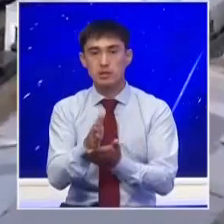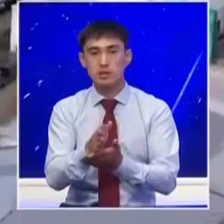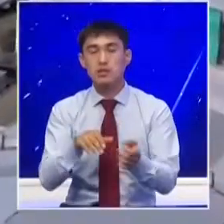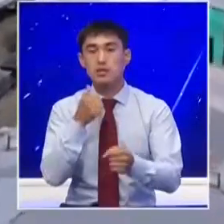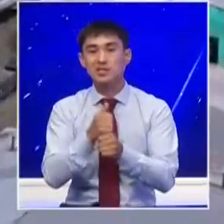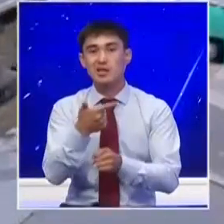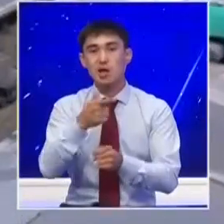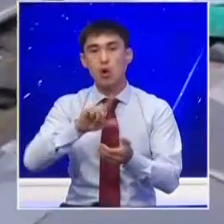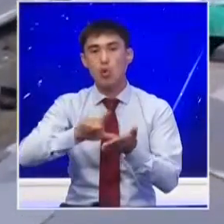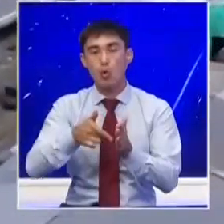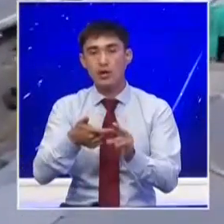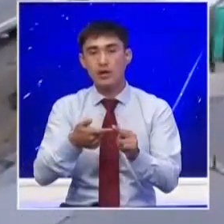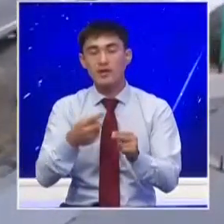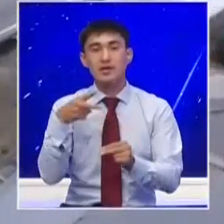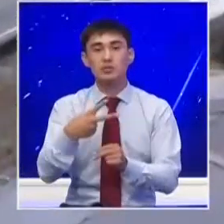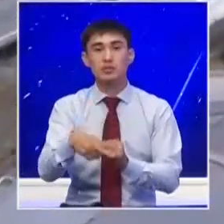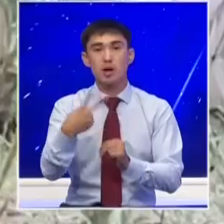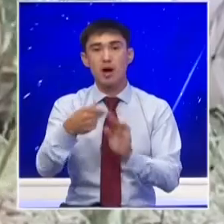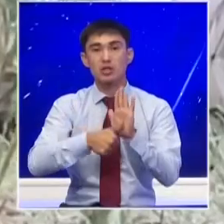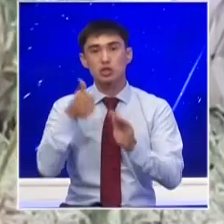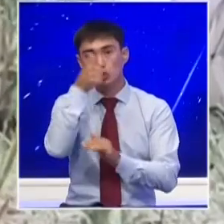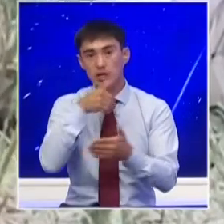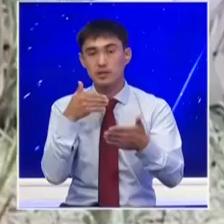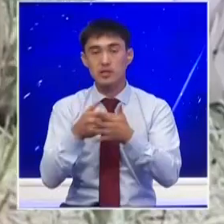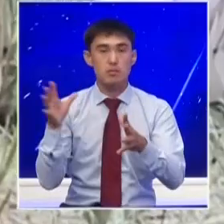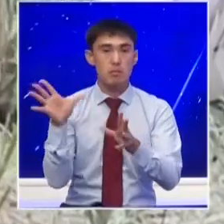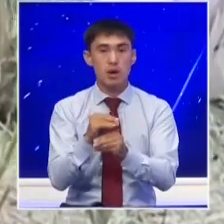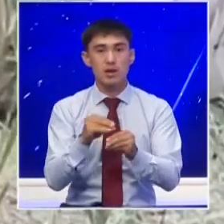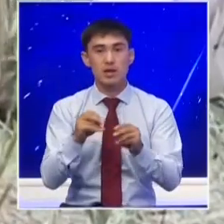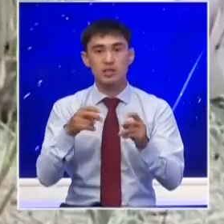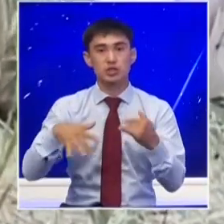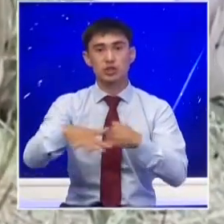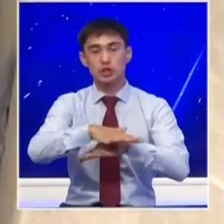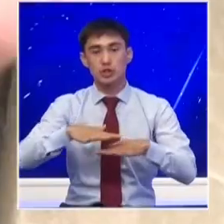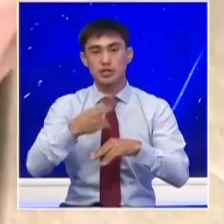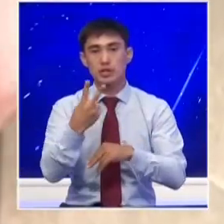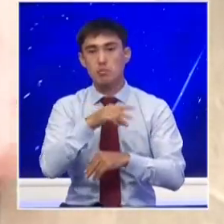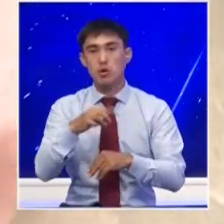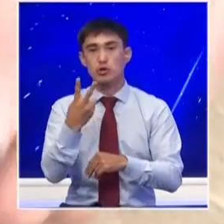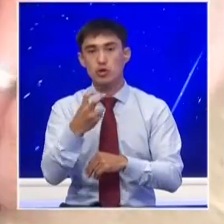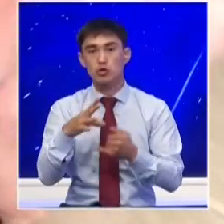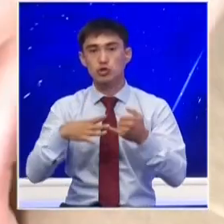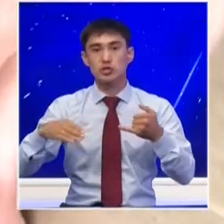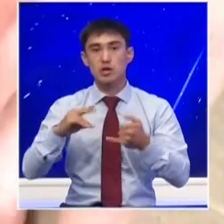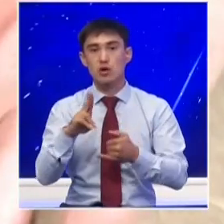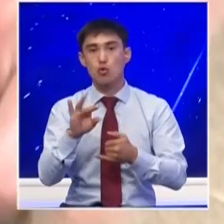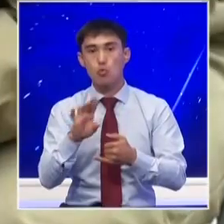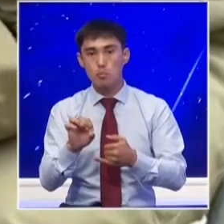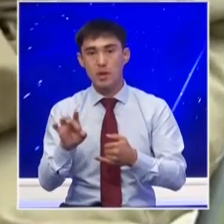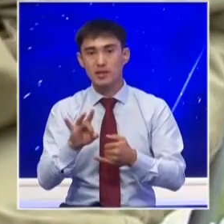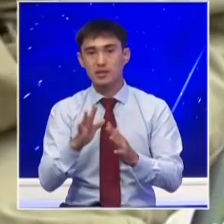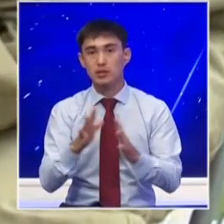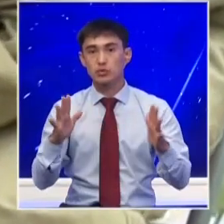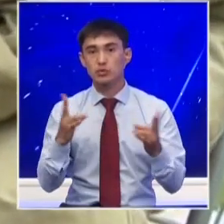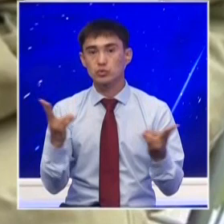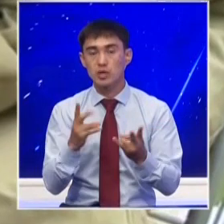Негізі геология. 2026 жылға дейін барланған жер аумағын 2 миллион 200 шаршы шақырымнан асыруы